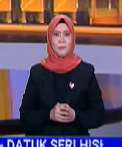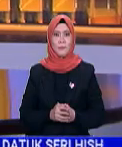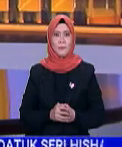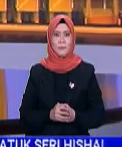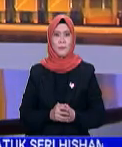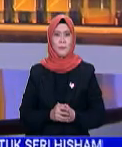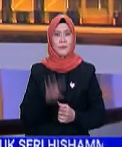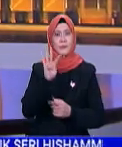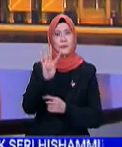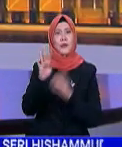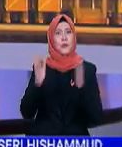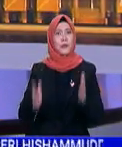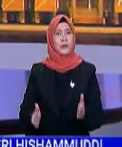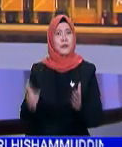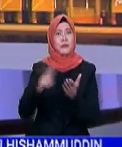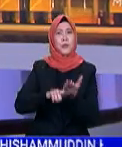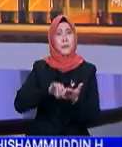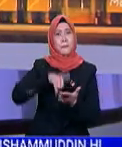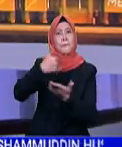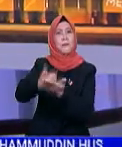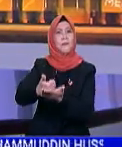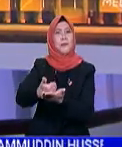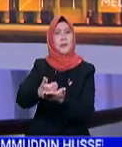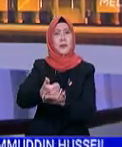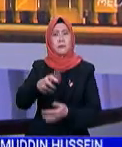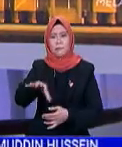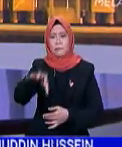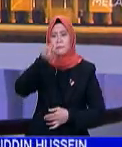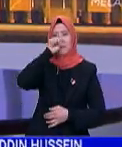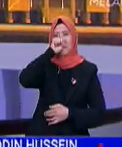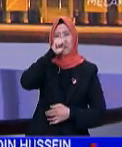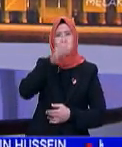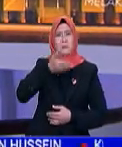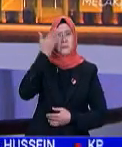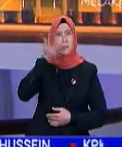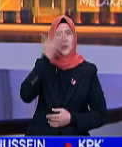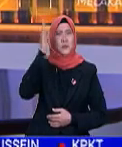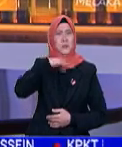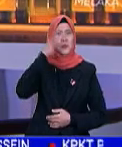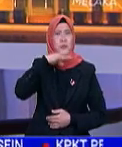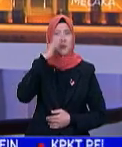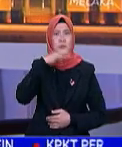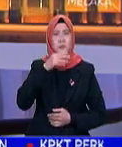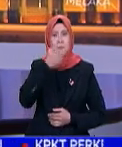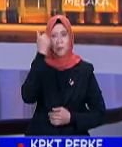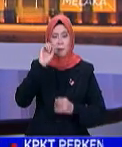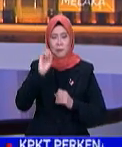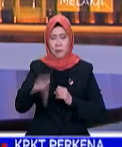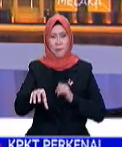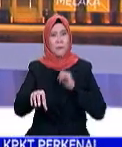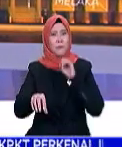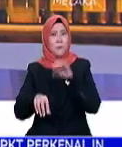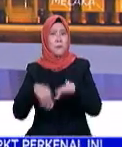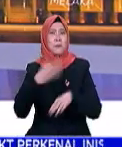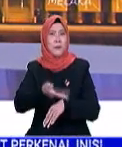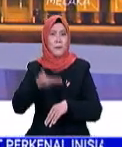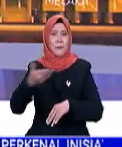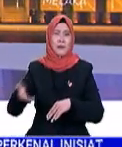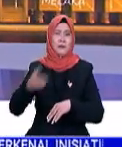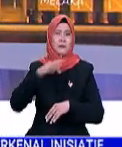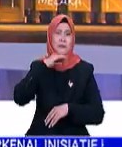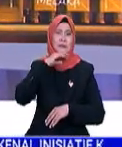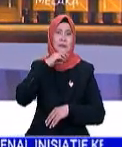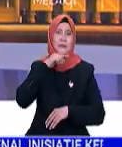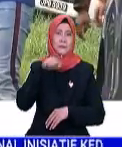Sementara itu, empat penduduk dilapor pingsan selepas terhidu bau busuk disyaki berpunca pembuangan bahan kimia